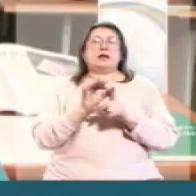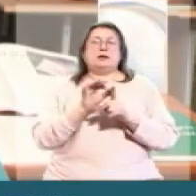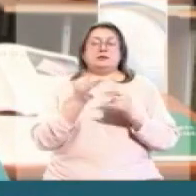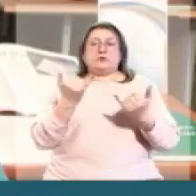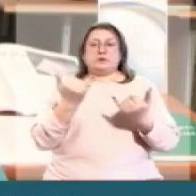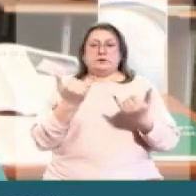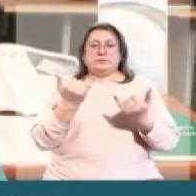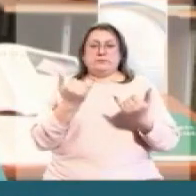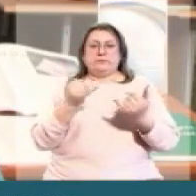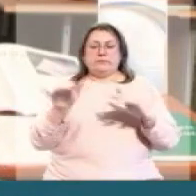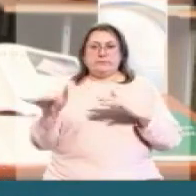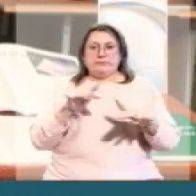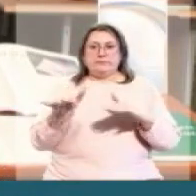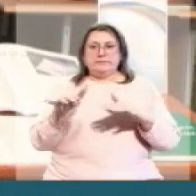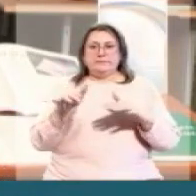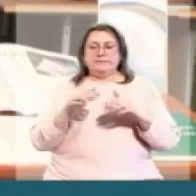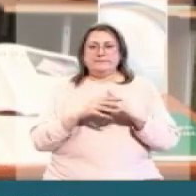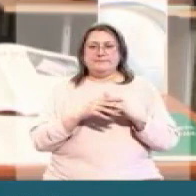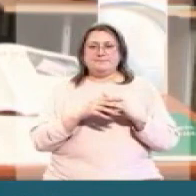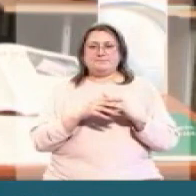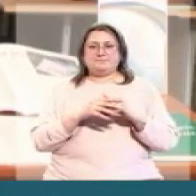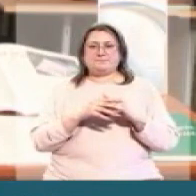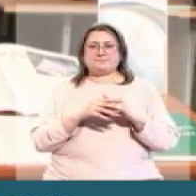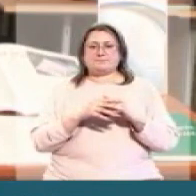Цель сегодняшнего мероприятия